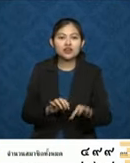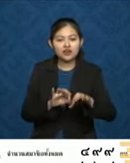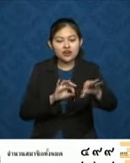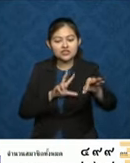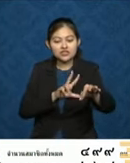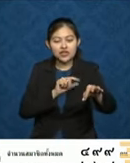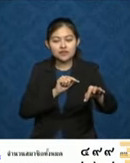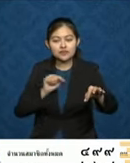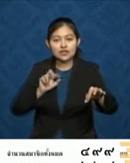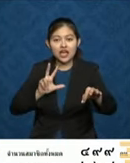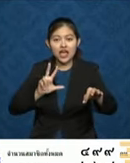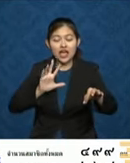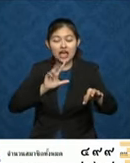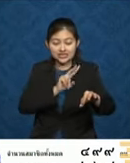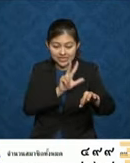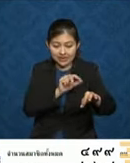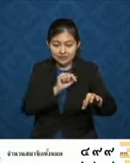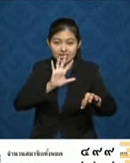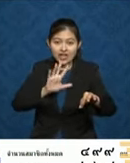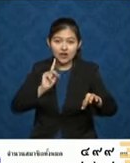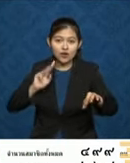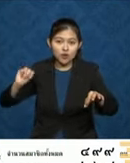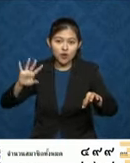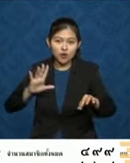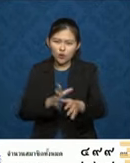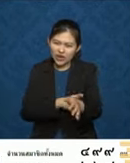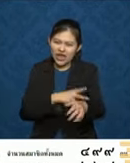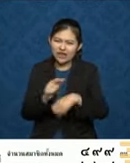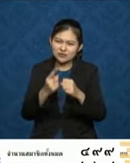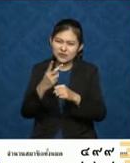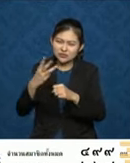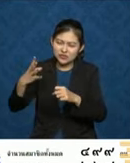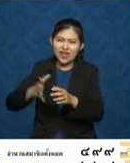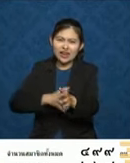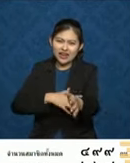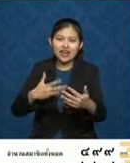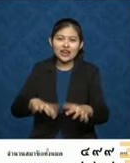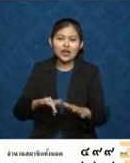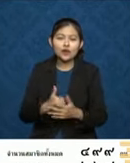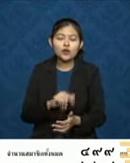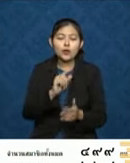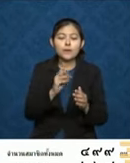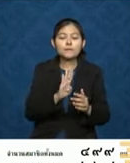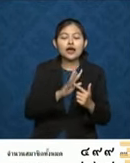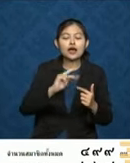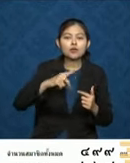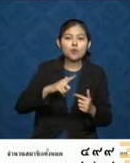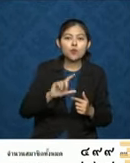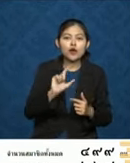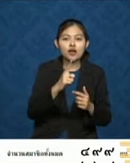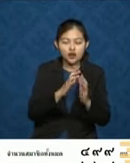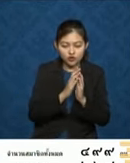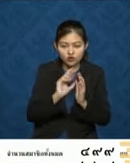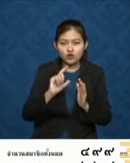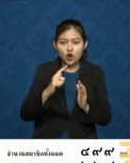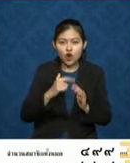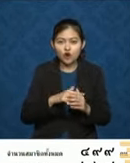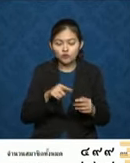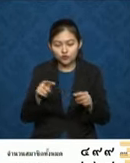กมมาเป็นเวลาหลายปีแล้วและยังมีรถที่มาจากบางบัวทองมุ่งหน้าพุทธมณฑลเพื่อจะเดินทางไป